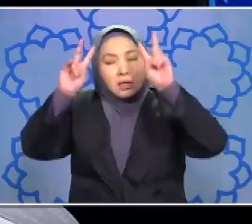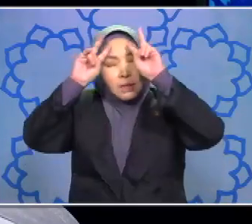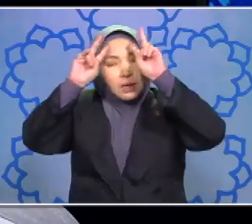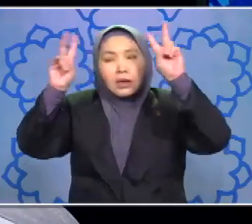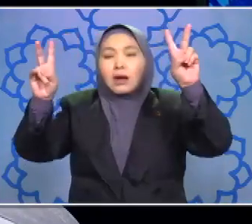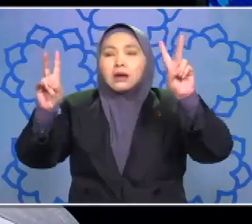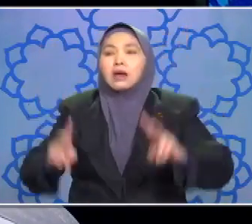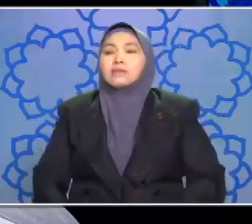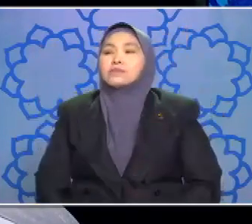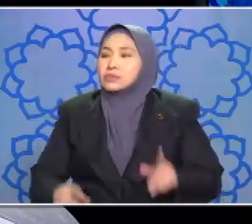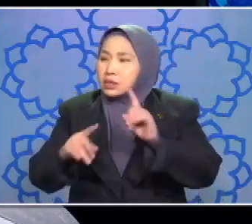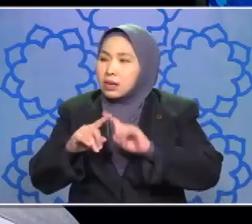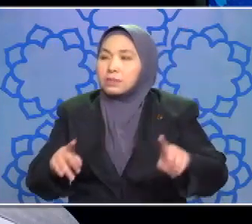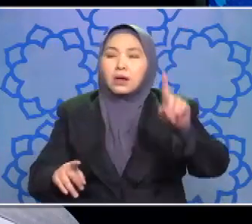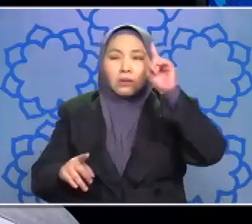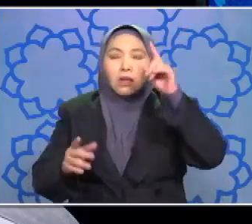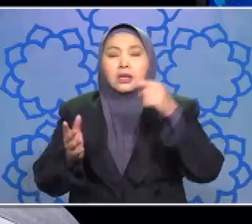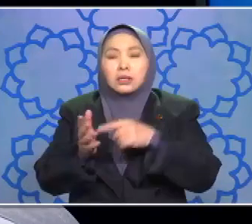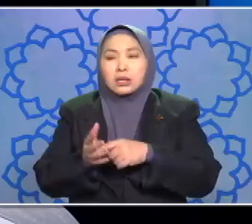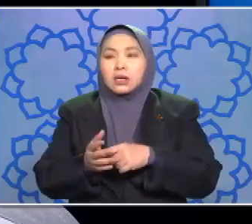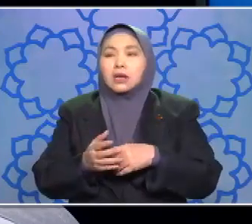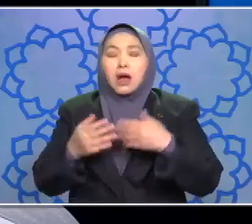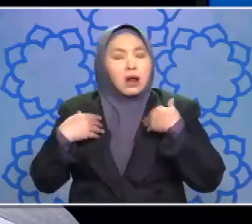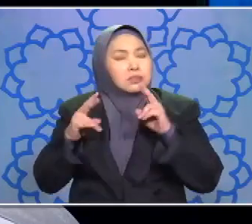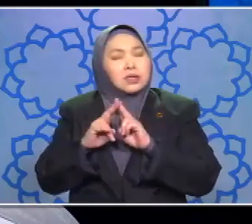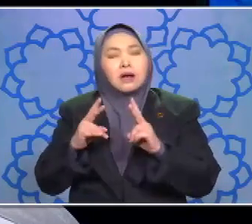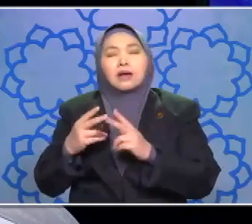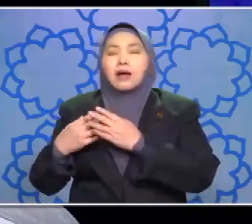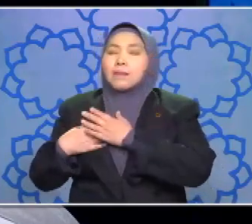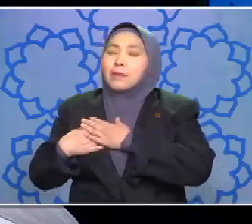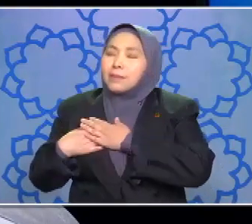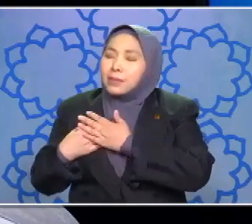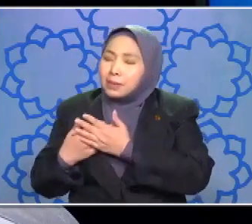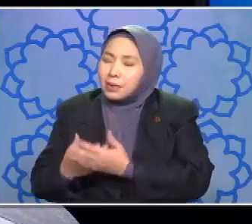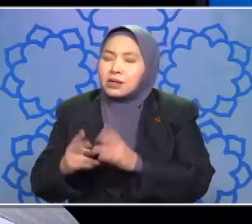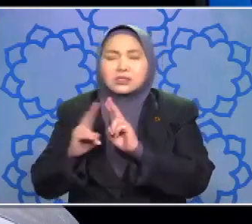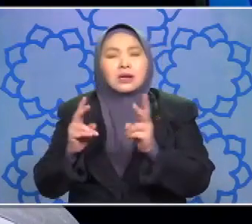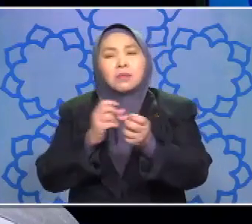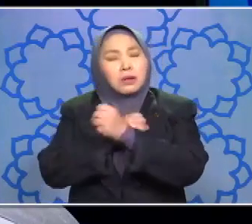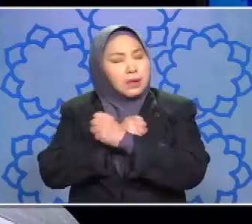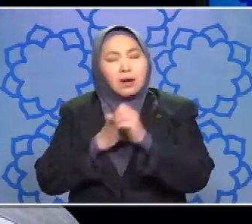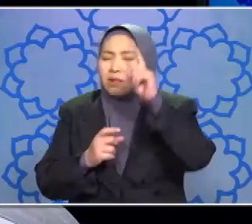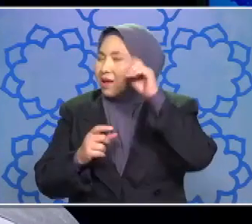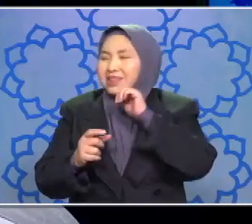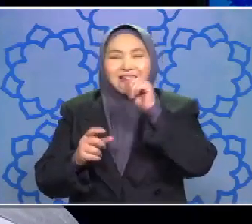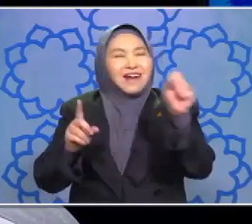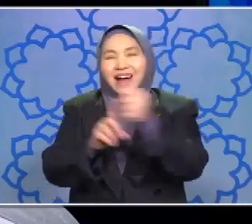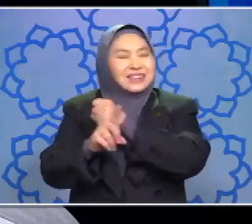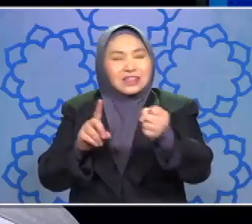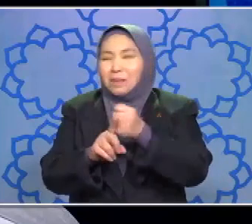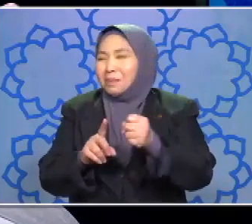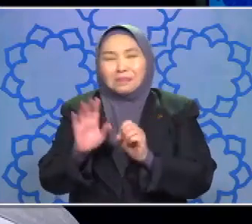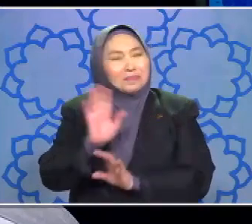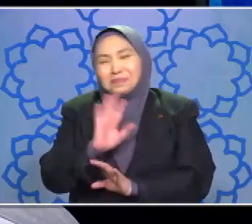Betul, ustaz. Tetapi Allah ini adalah amat pemurah, amat penyayang. Allah tidak azab kita sebegitu.